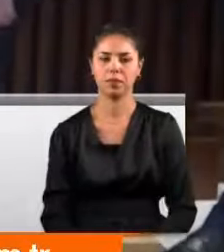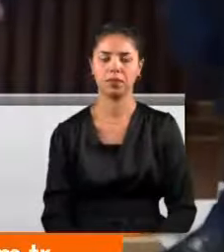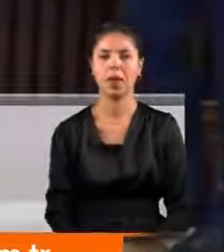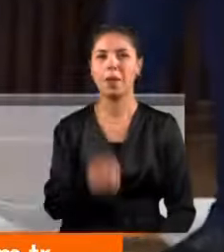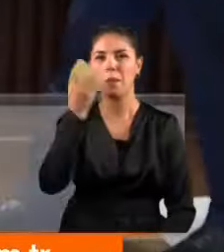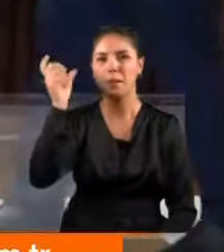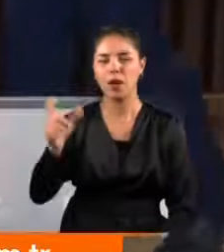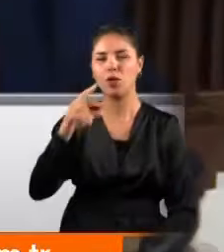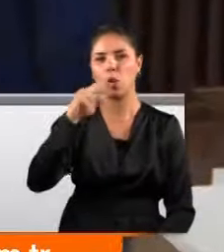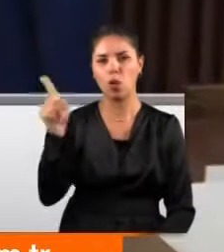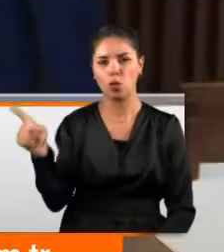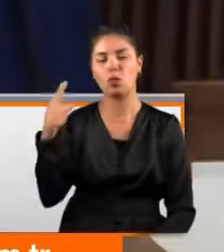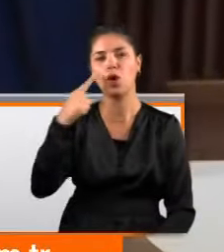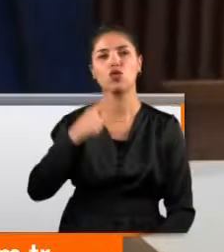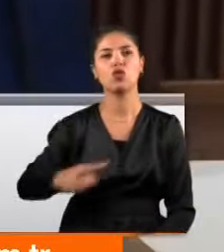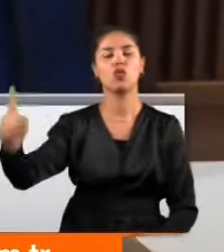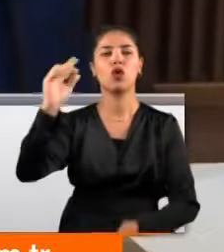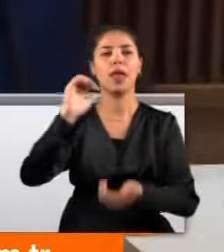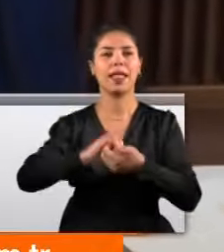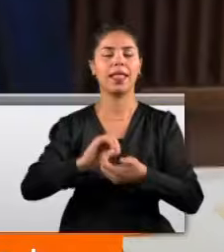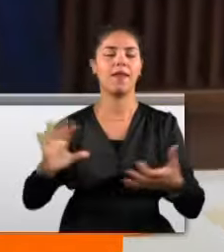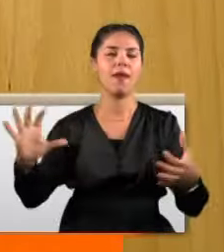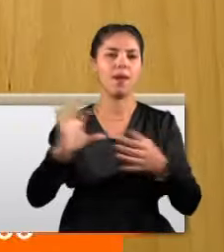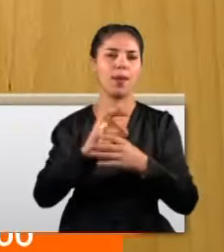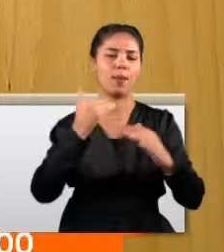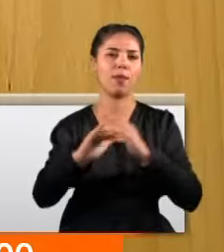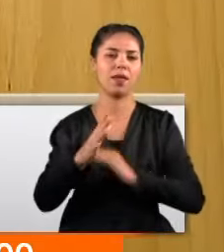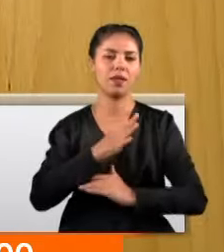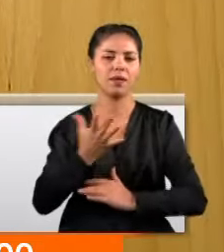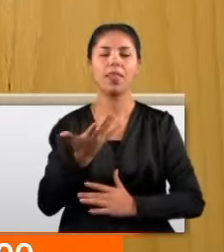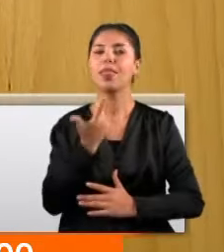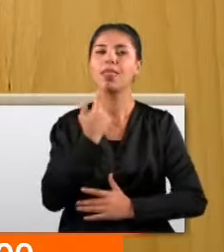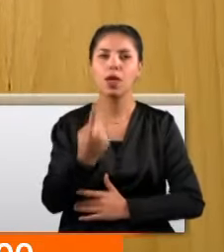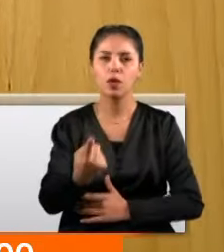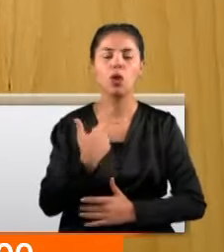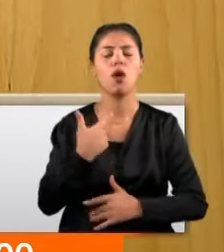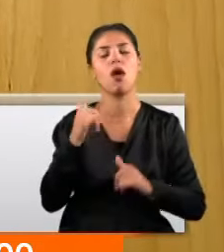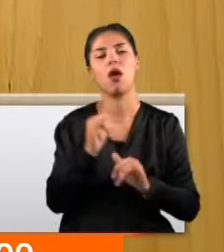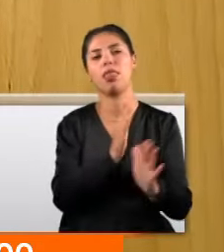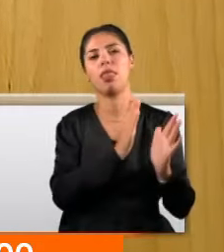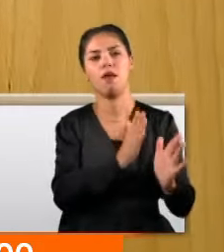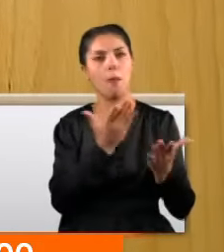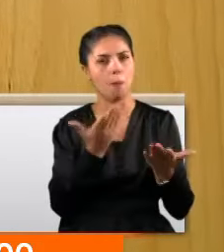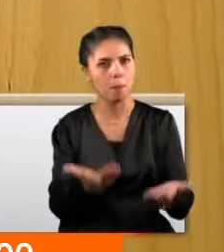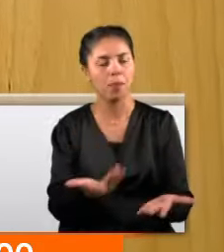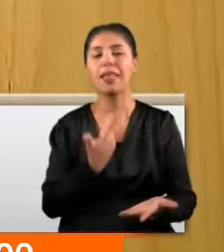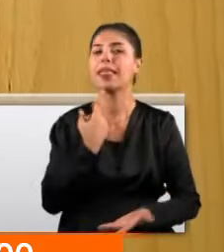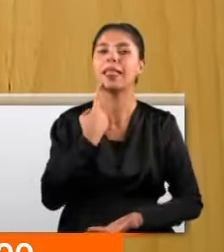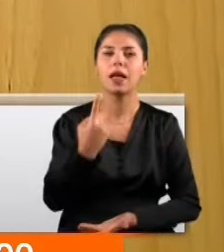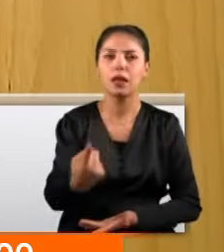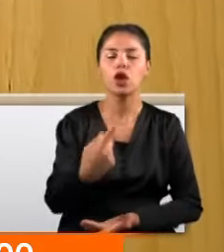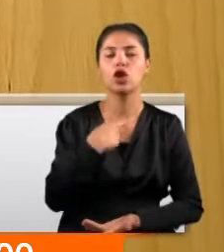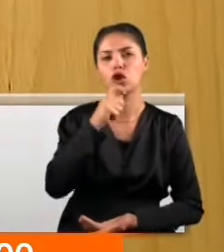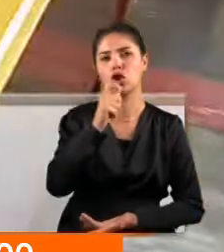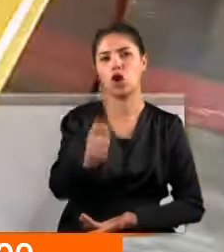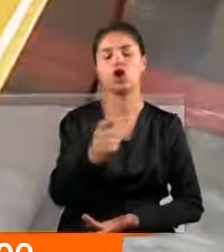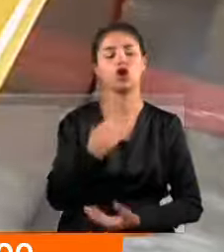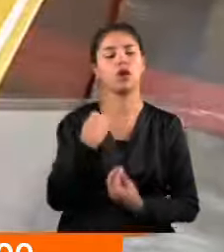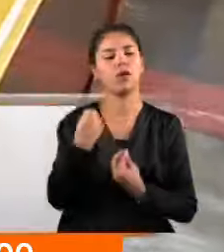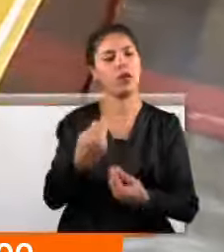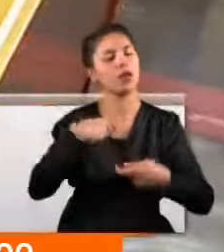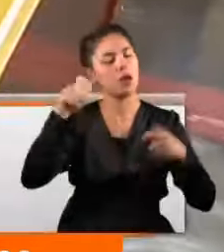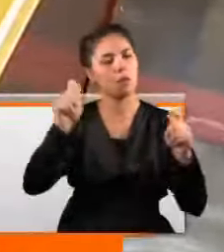Bahçeli konuşmasını Cumhur İttifakı mesajıyla noktaladı. Ne söylemişsek arkasındayız. Ne diyorsak sözümüz olsun